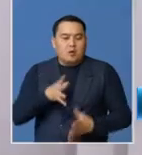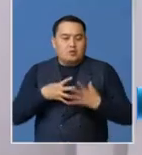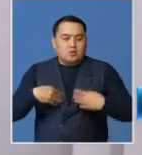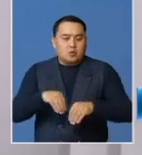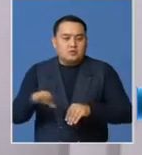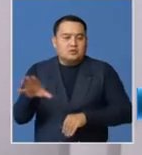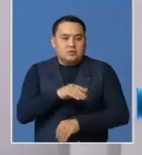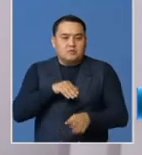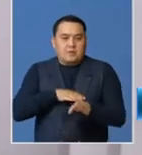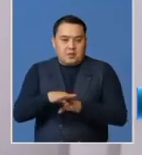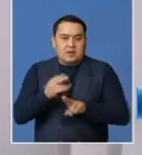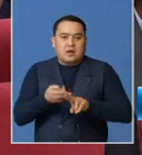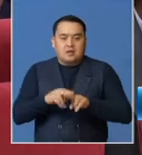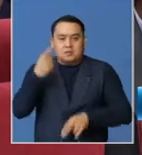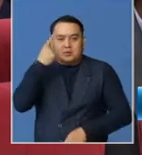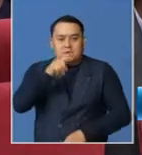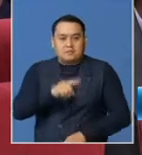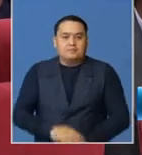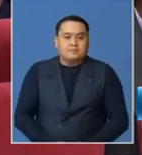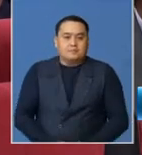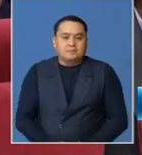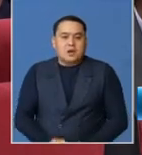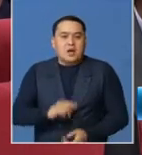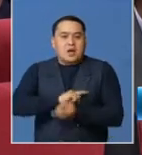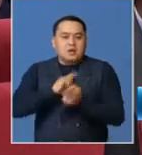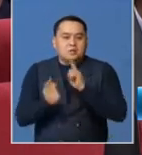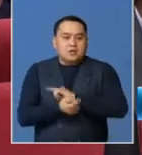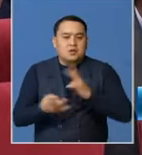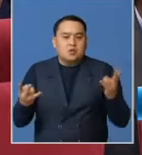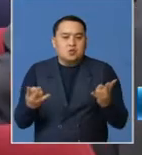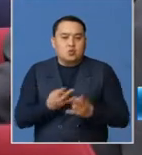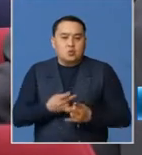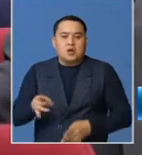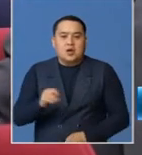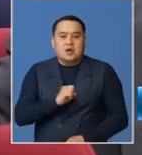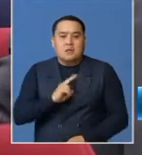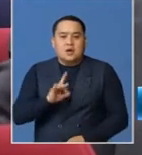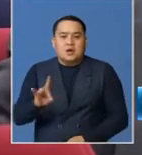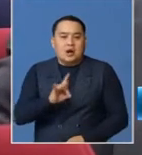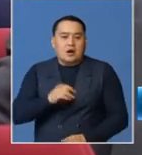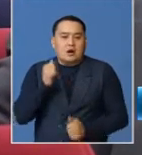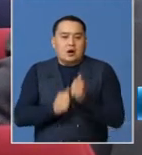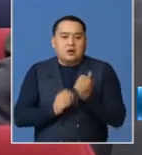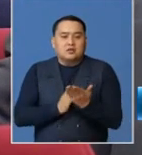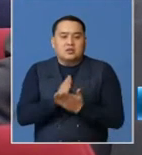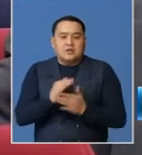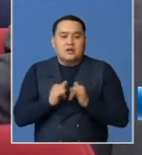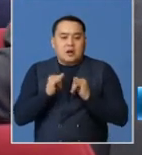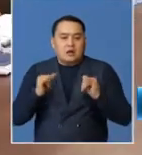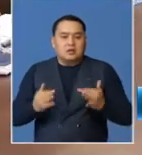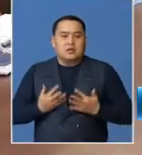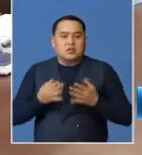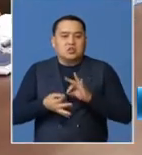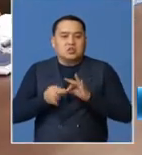силами сможем реализовать задуманное. В колоссальных изменениях нуждается новоиспеченный Раймбекский район. Каждая сфера развития